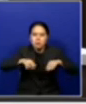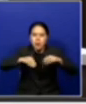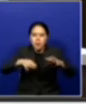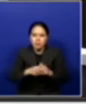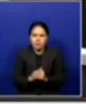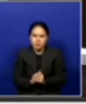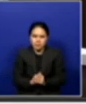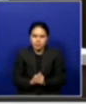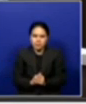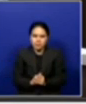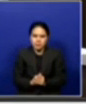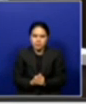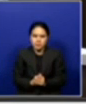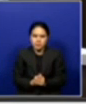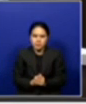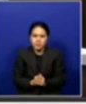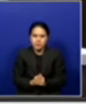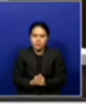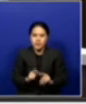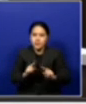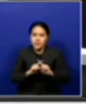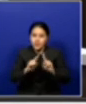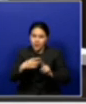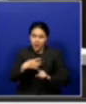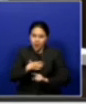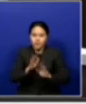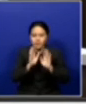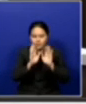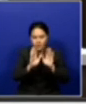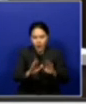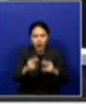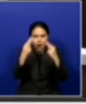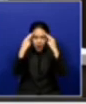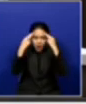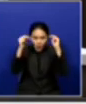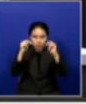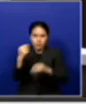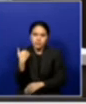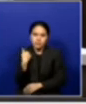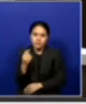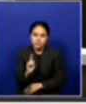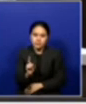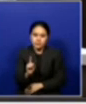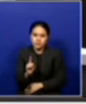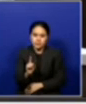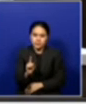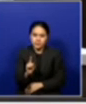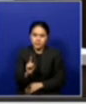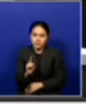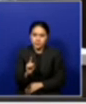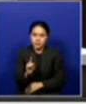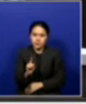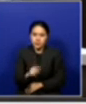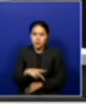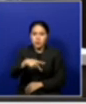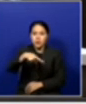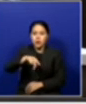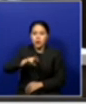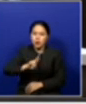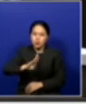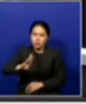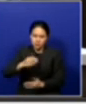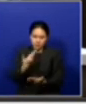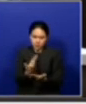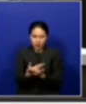กที่เคารพครับสิ่งที่ต้องฝากท่านนายกไปการที่จะทำพรบโอนงบประมาณรายจ่